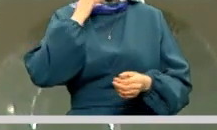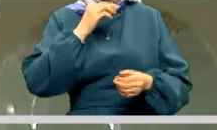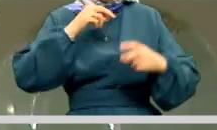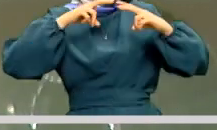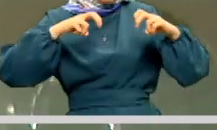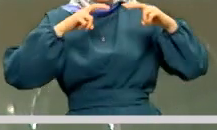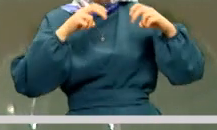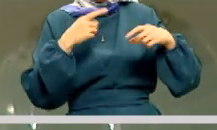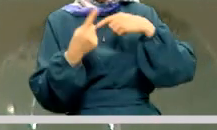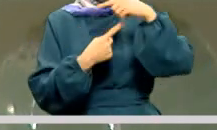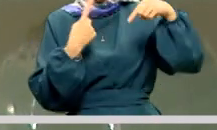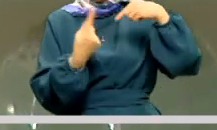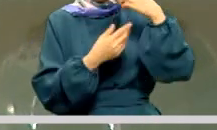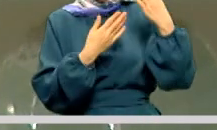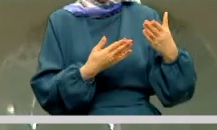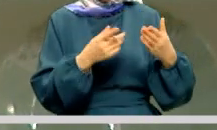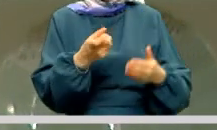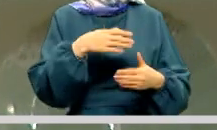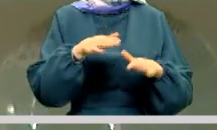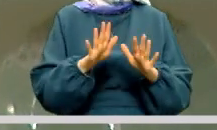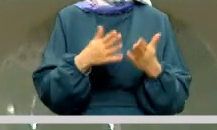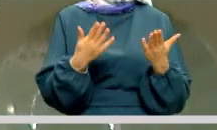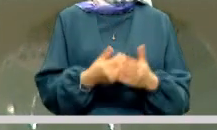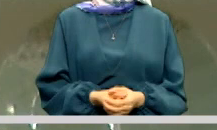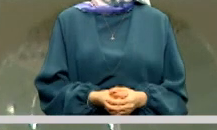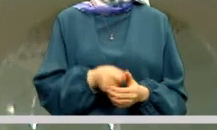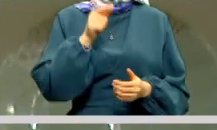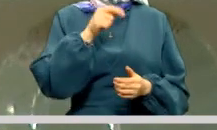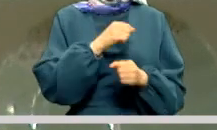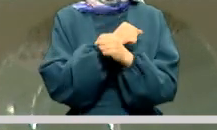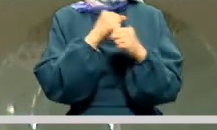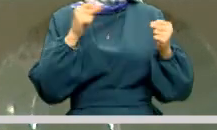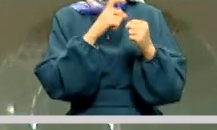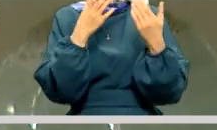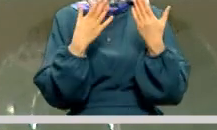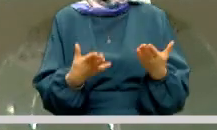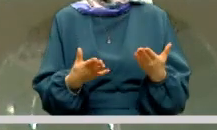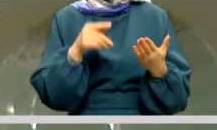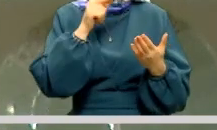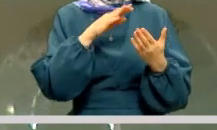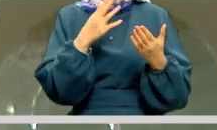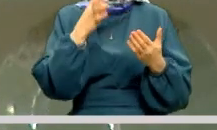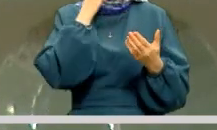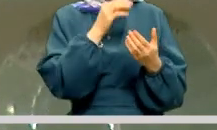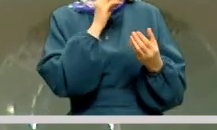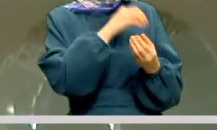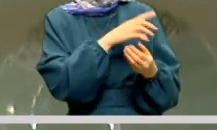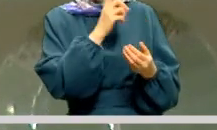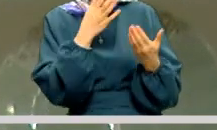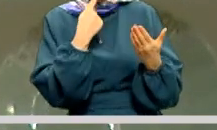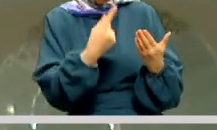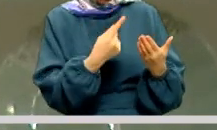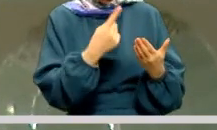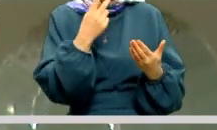bulamamışlar Dostlar içeri ve sonra işte Bomba mı var bunun içinde ne var Kim bıraktı yanında oturanlara sormuşlar onlarda